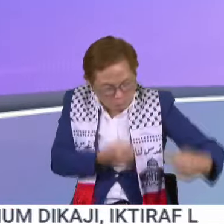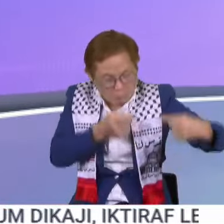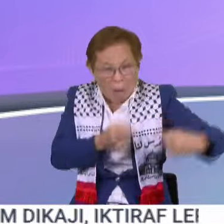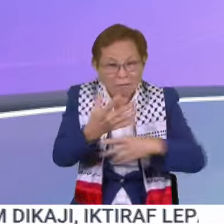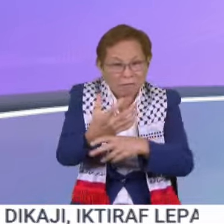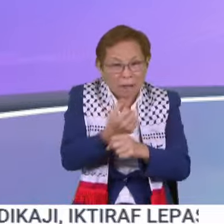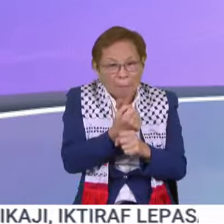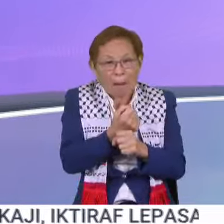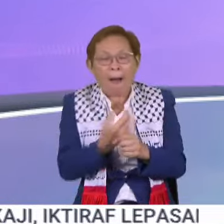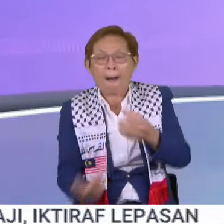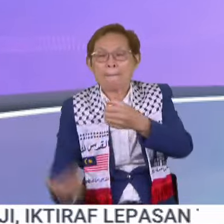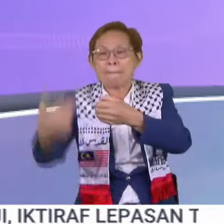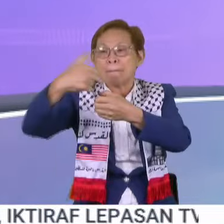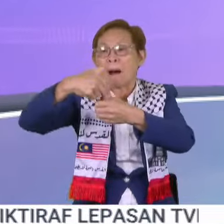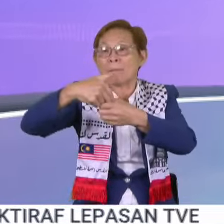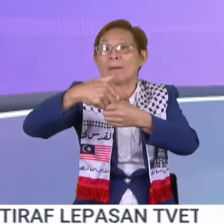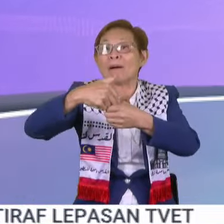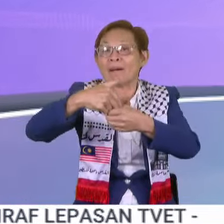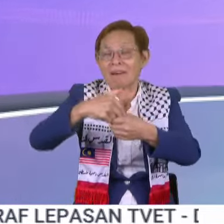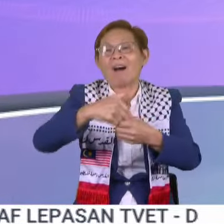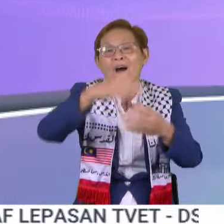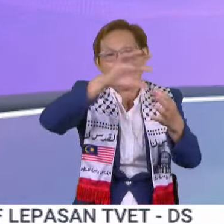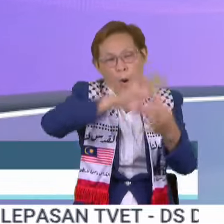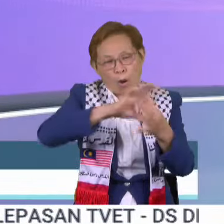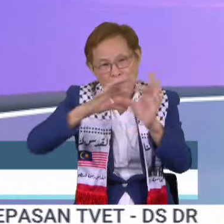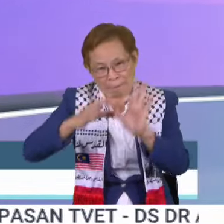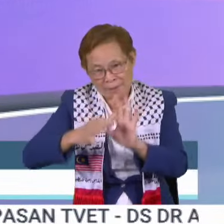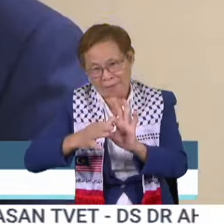dalam mendapatkan slot ke temasya berprestij itu.